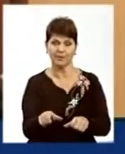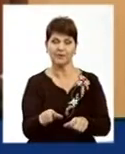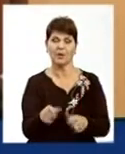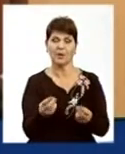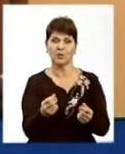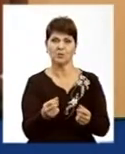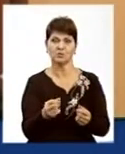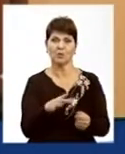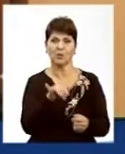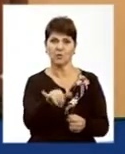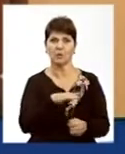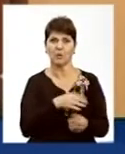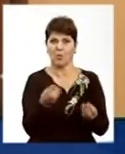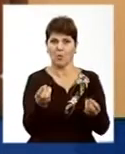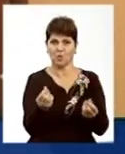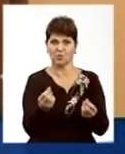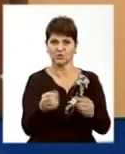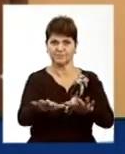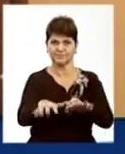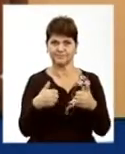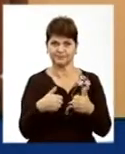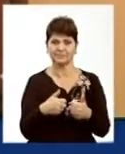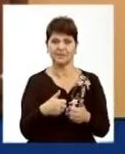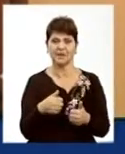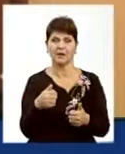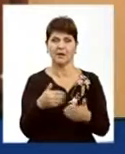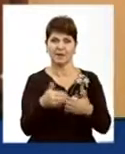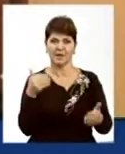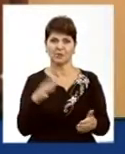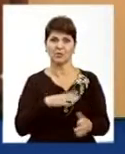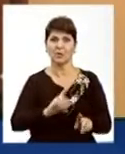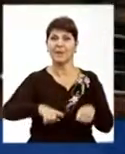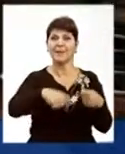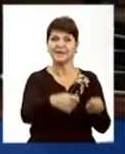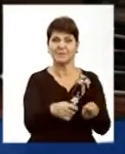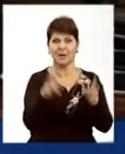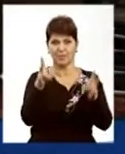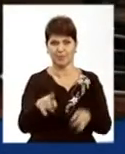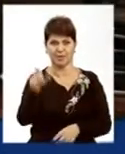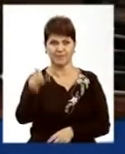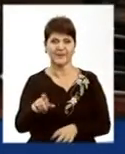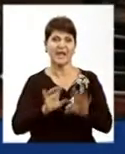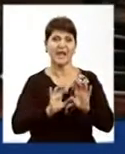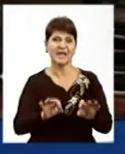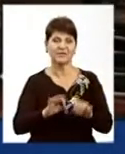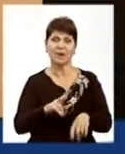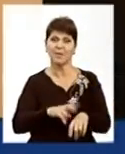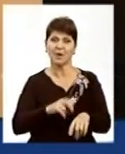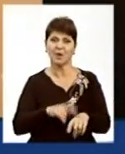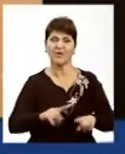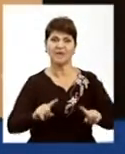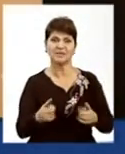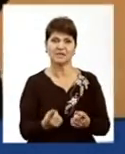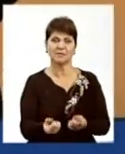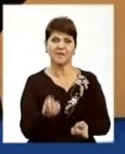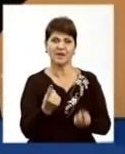них вилучено було грошові кошти, які були напередодні передані потерпілим. За інформацією правоохоронців,